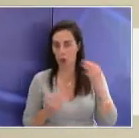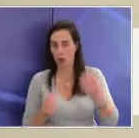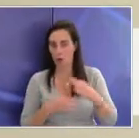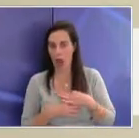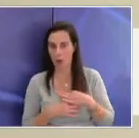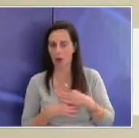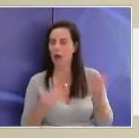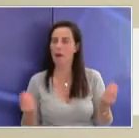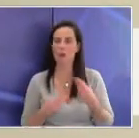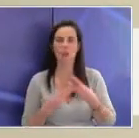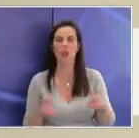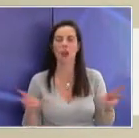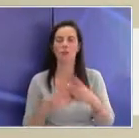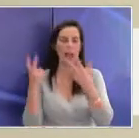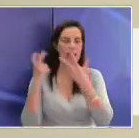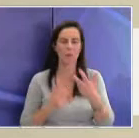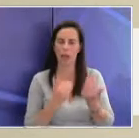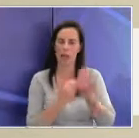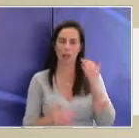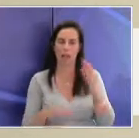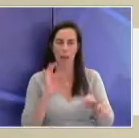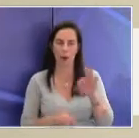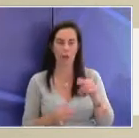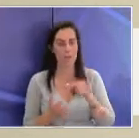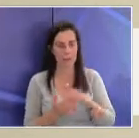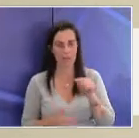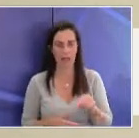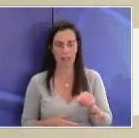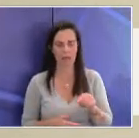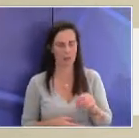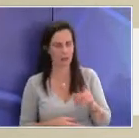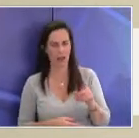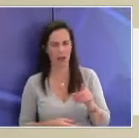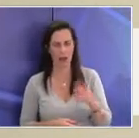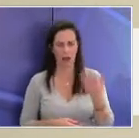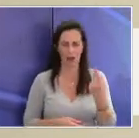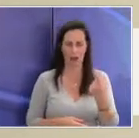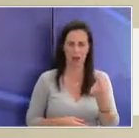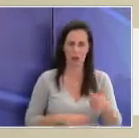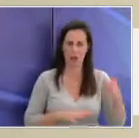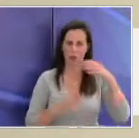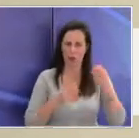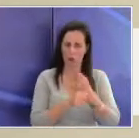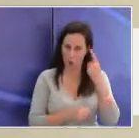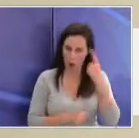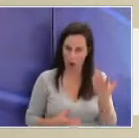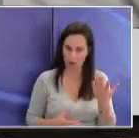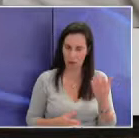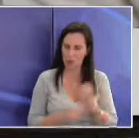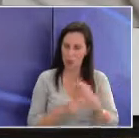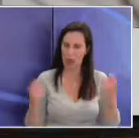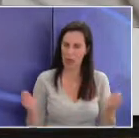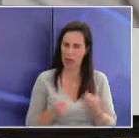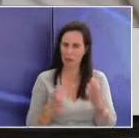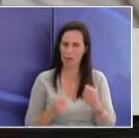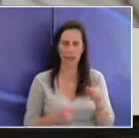לטובתנו, אבל משהו שאי אפשר היה לצפות לפני הבחירות. ובגלל זה... תגידי, היה לאבי גבאי מידע מודיעיני לצאת עם הקמפיין